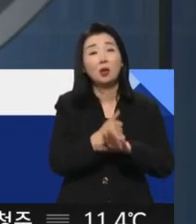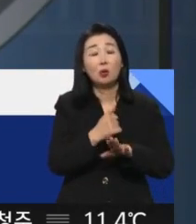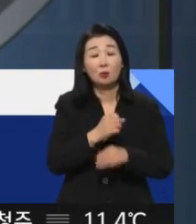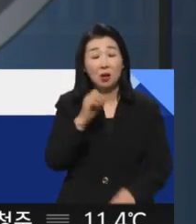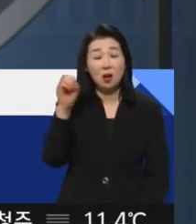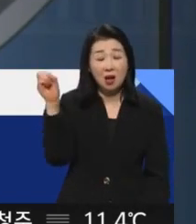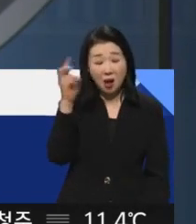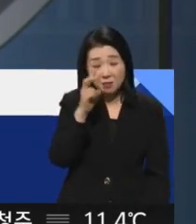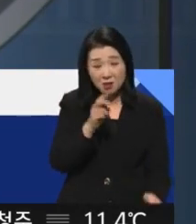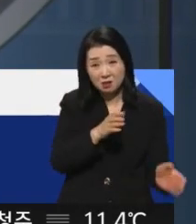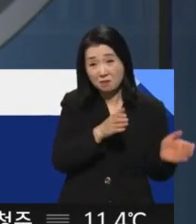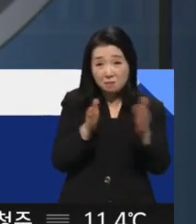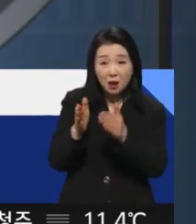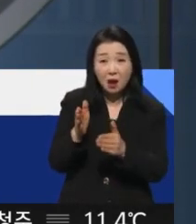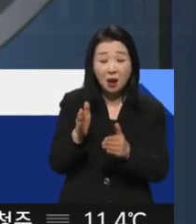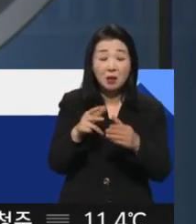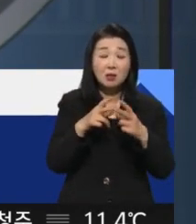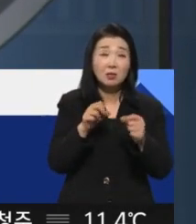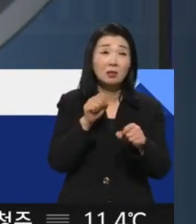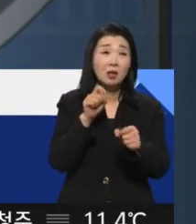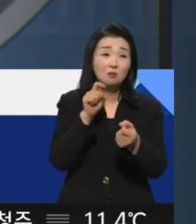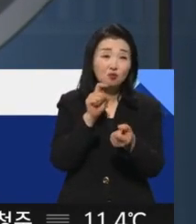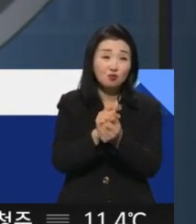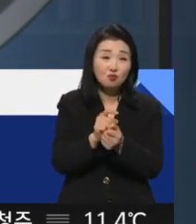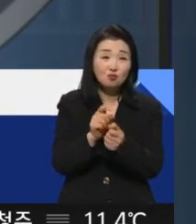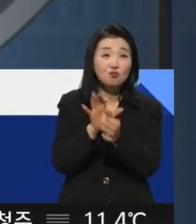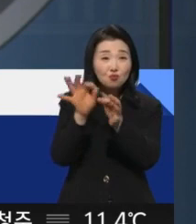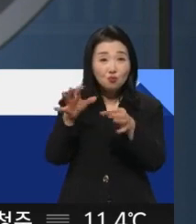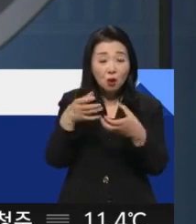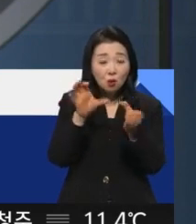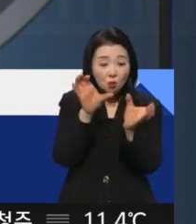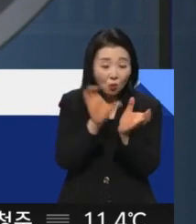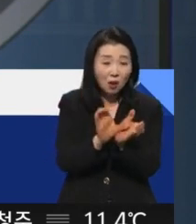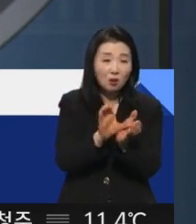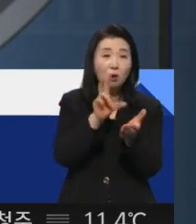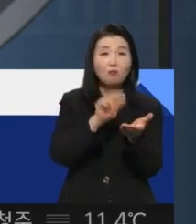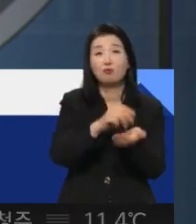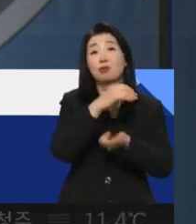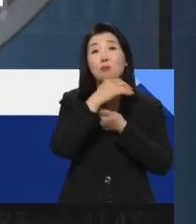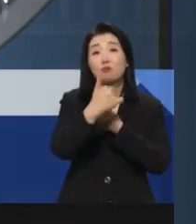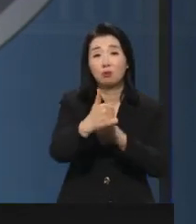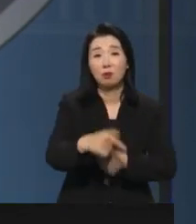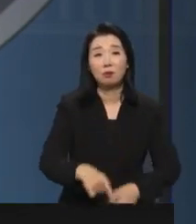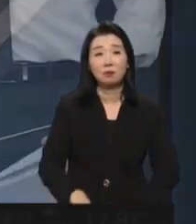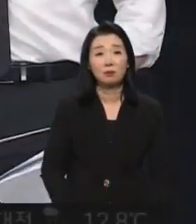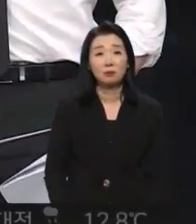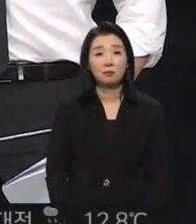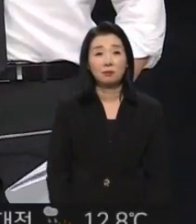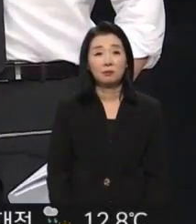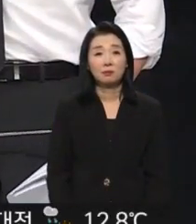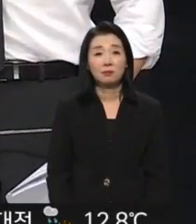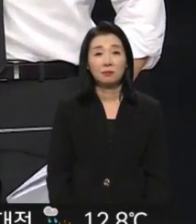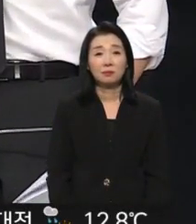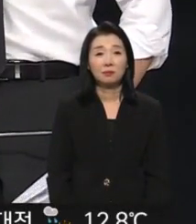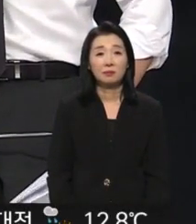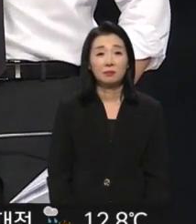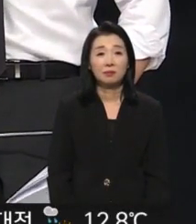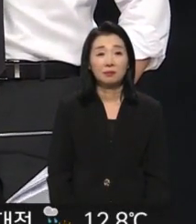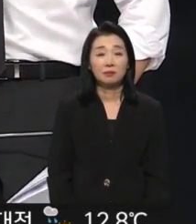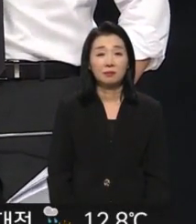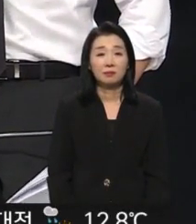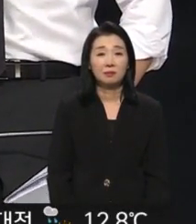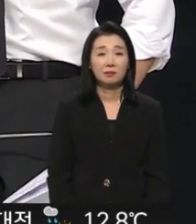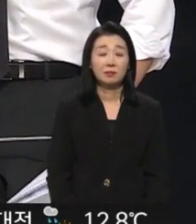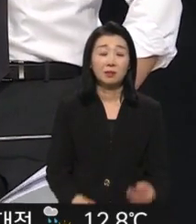갑자기 틀어가지고 뜬금없이 성남FC건으로 소환 조사를 했다라는 평가가 나오고 있기 때문에 정 의원도